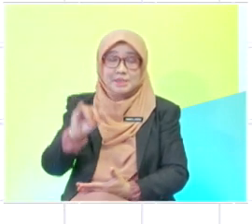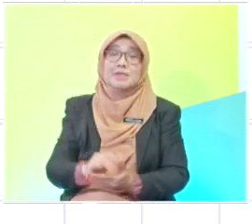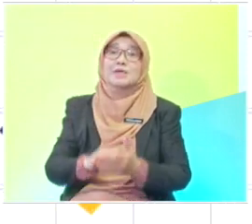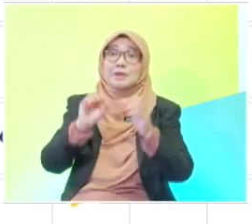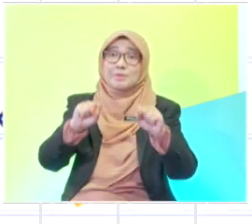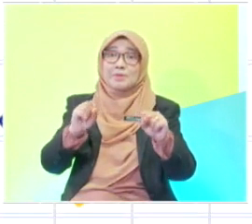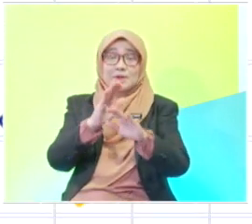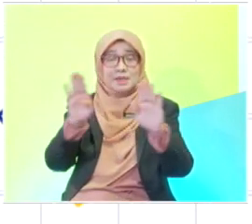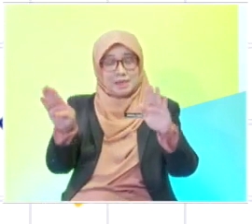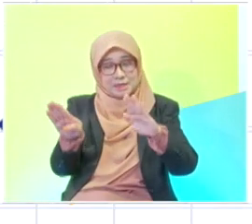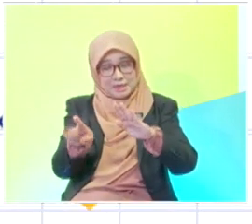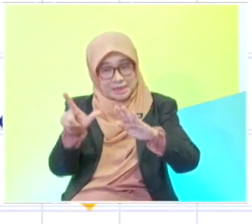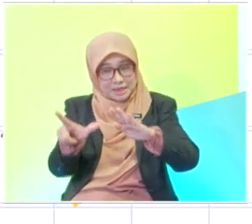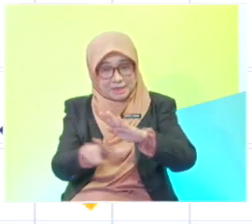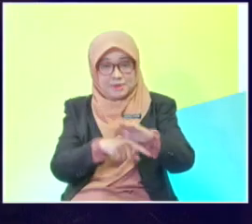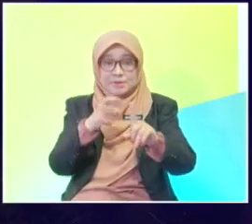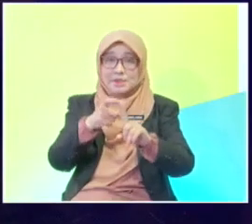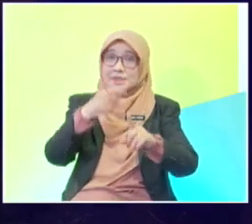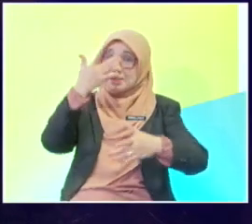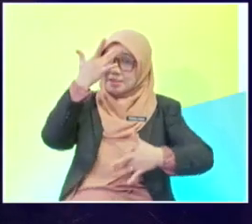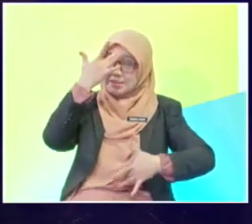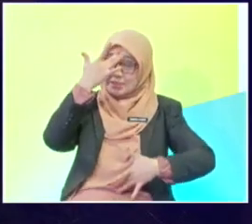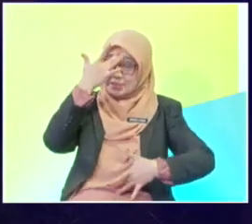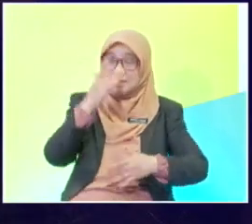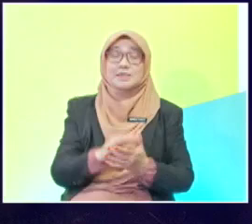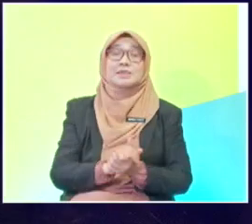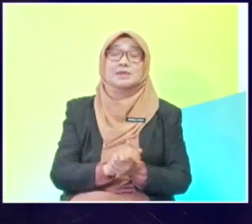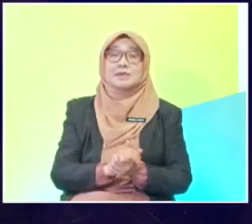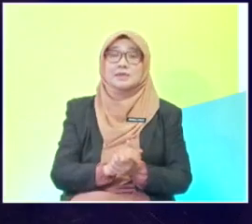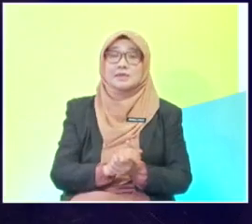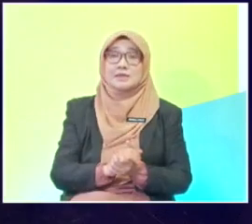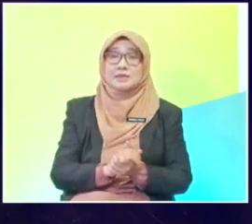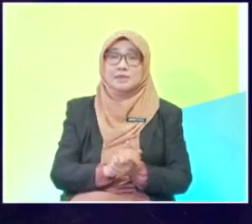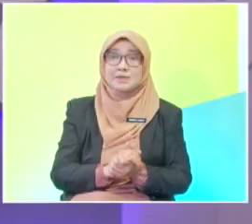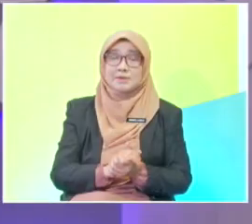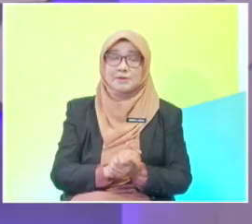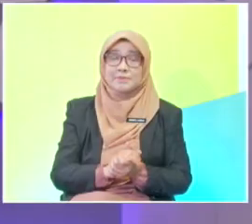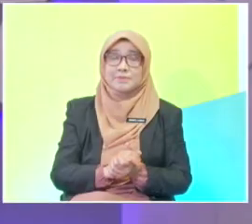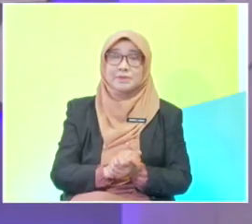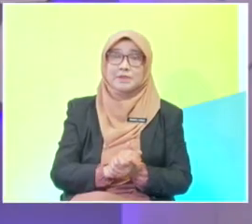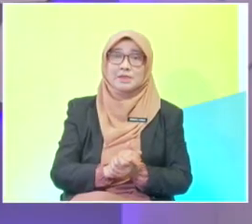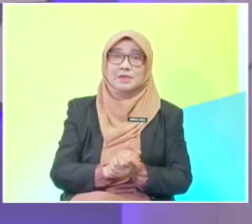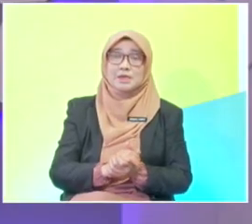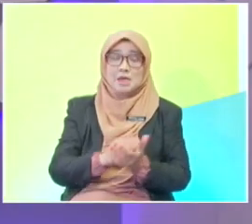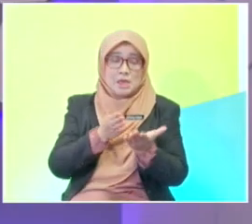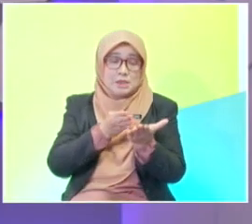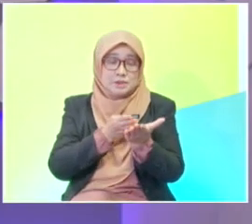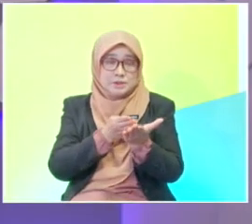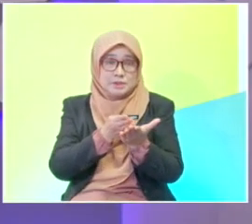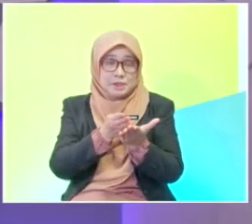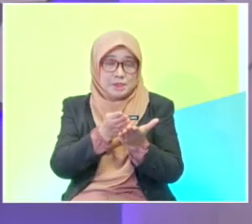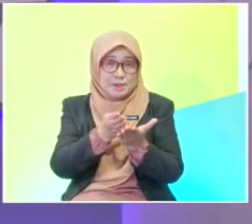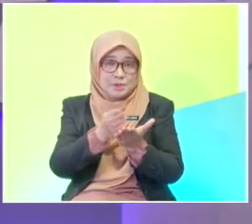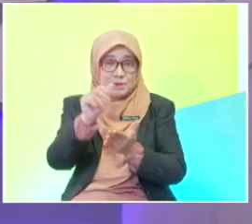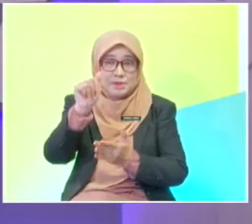melindungi kita daripada penyakit di luar kan bila kita dah dilahirkan. Okey, bagi fetus maka plasenta akan menyalurkan antibody daripada